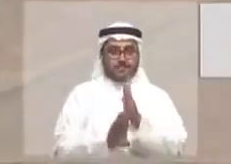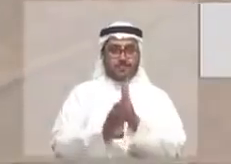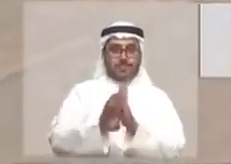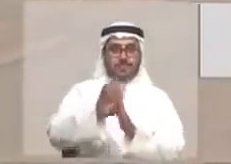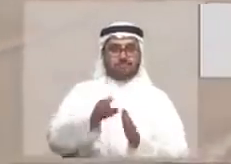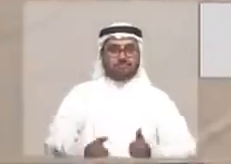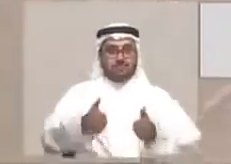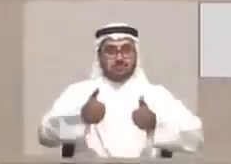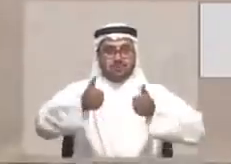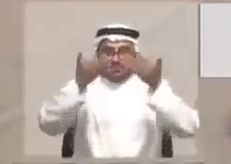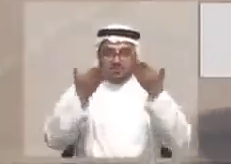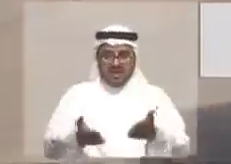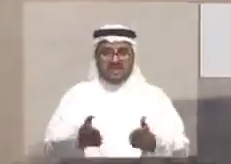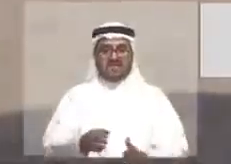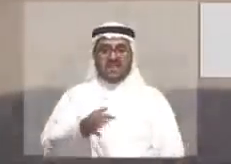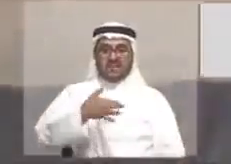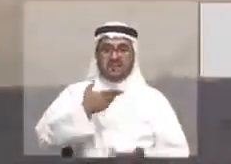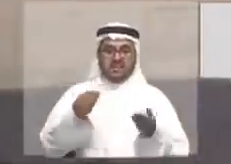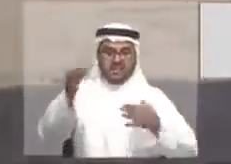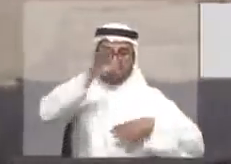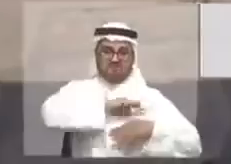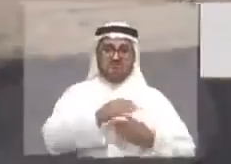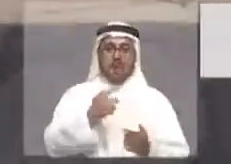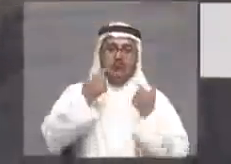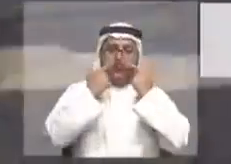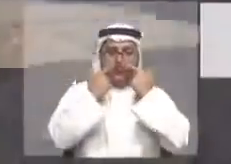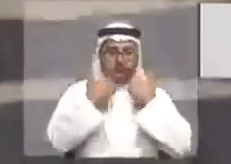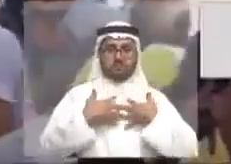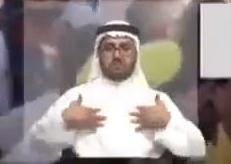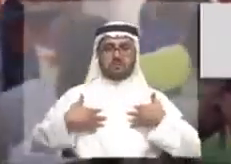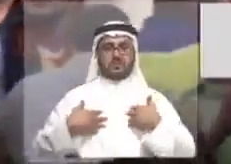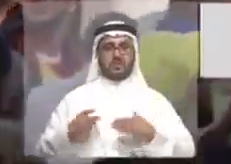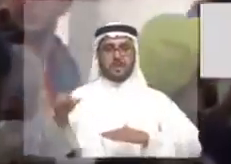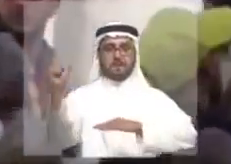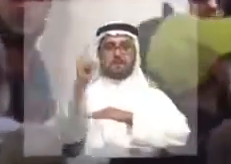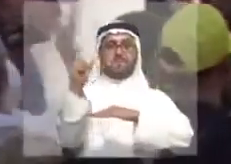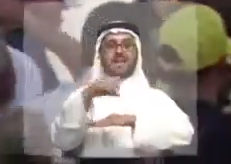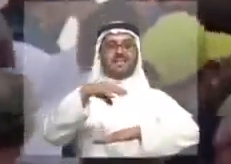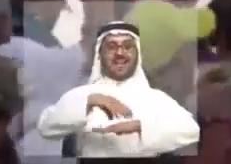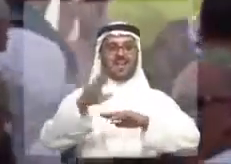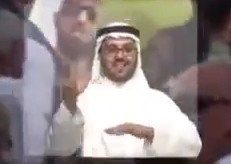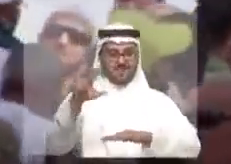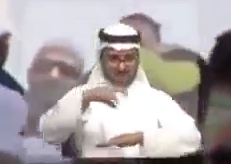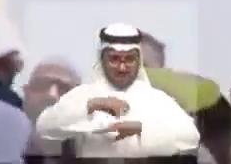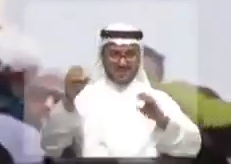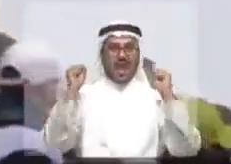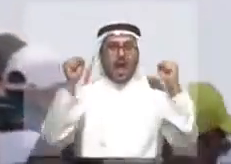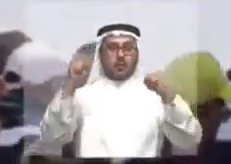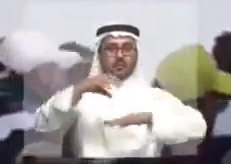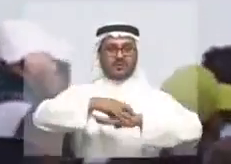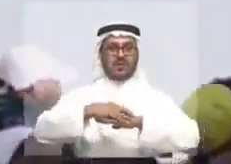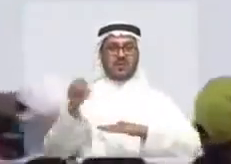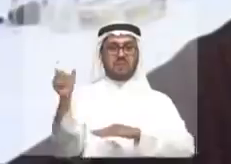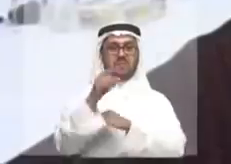تلك الجهود ولله الحمد بالنجاح لتعود الحياة مجددا إلى المسجد الأقصى وساحاته، وبالشكل